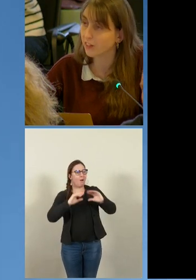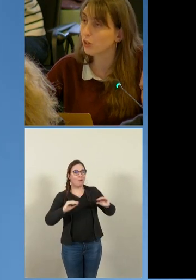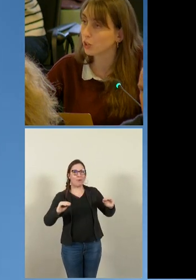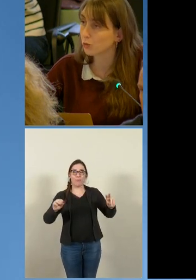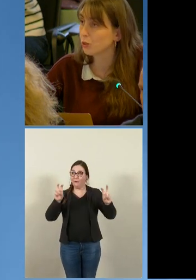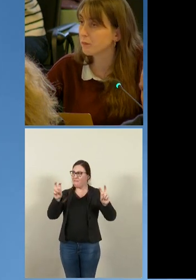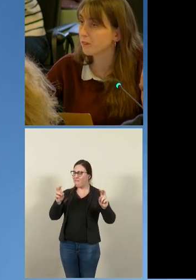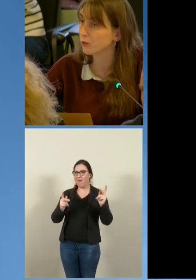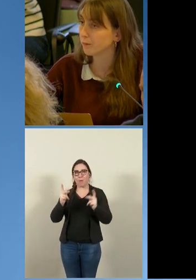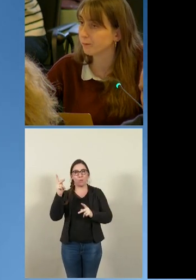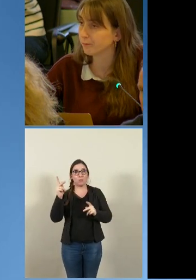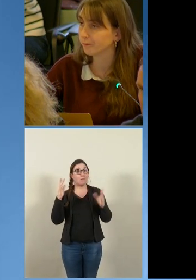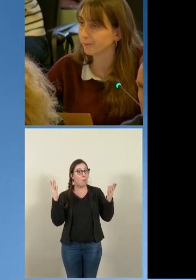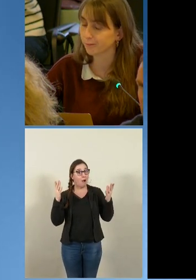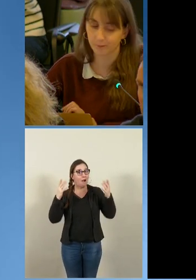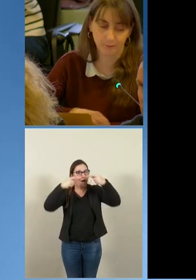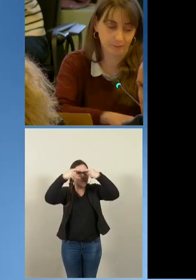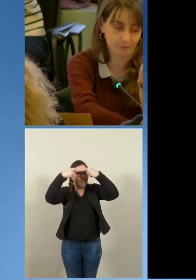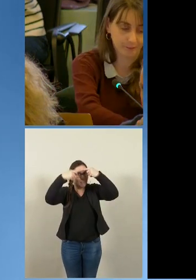vert tout comme c'estes